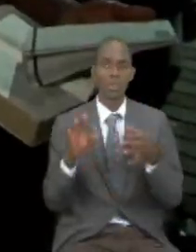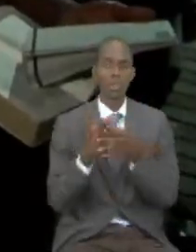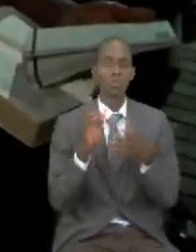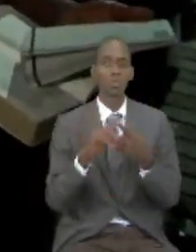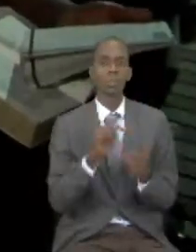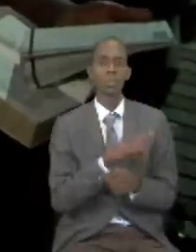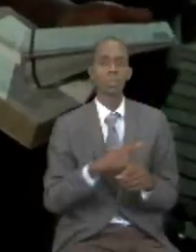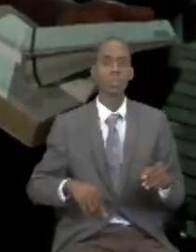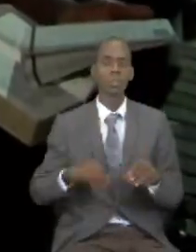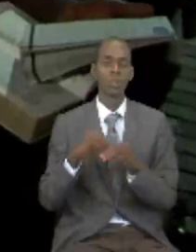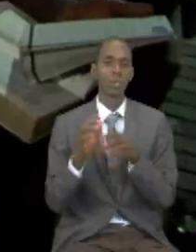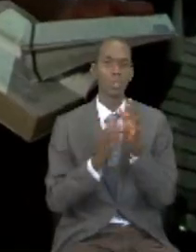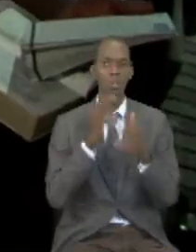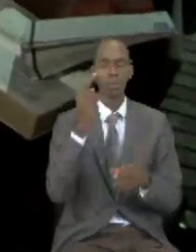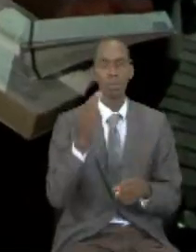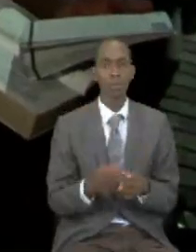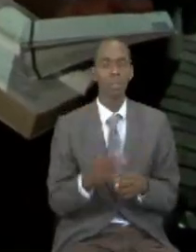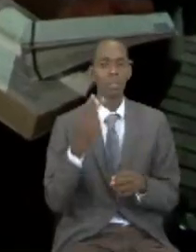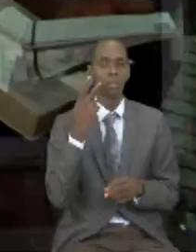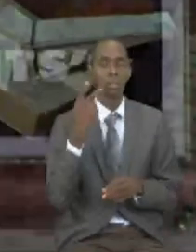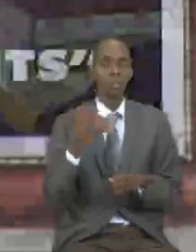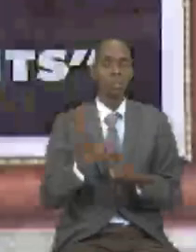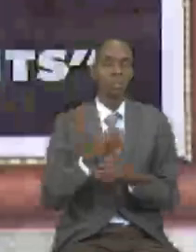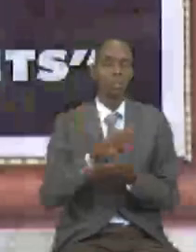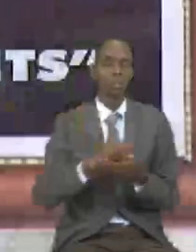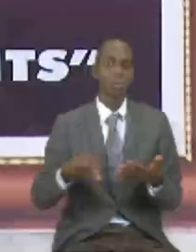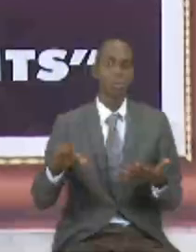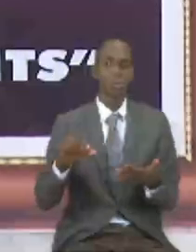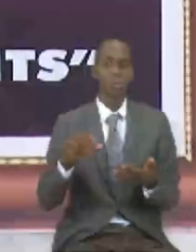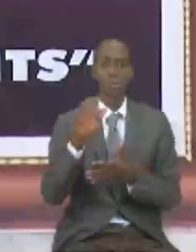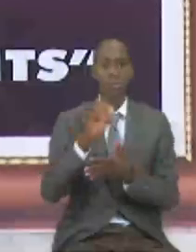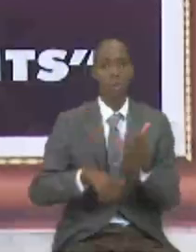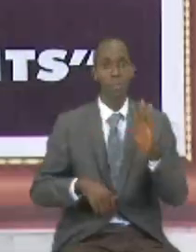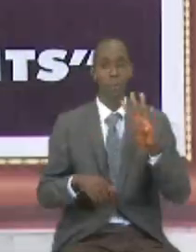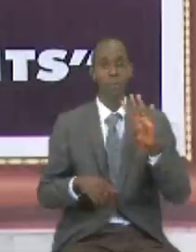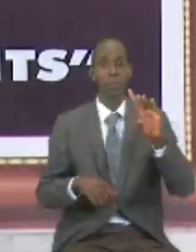allez vous attacher au Seigneur au nom de Jésus-Christ.